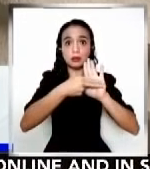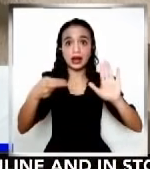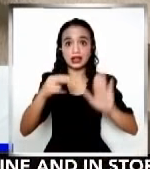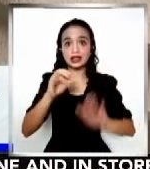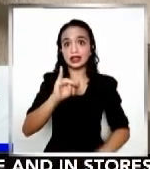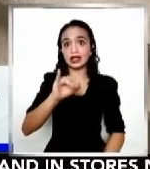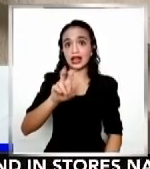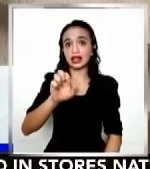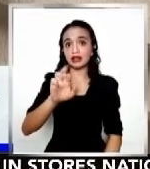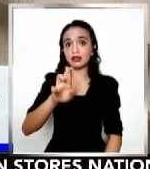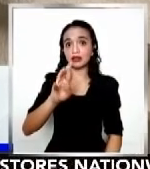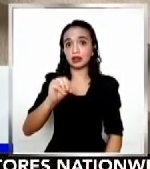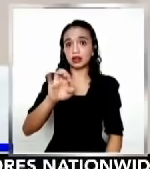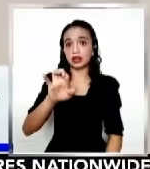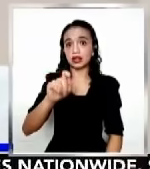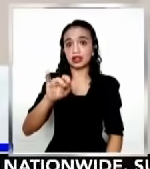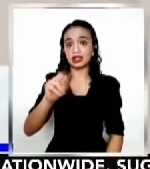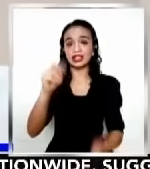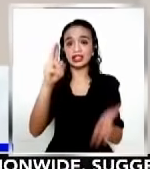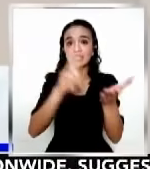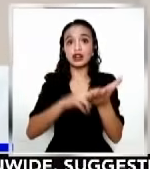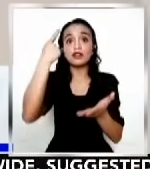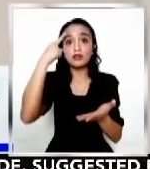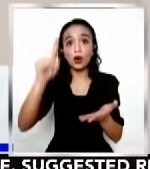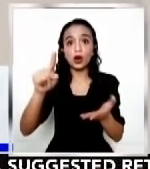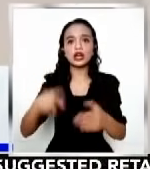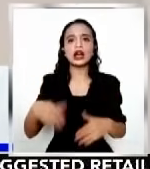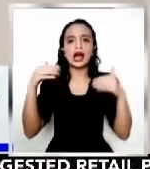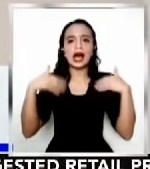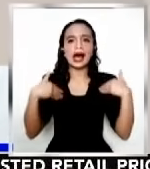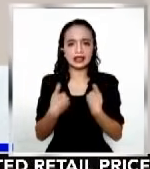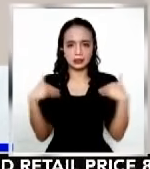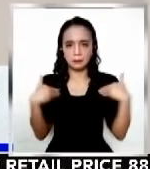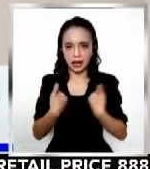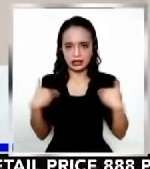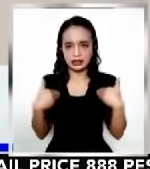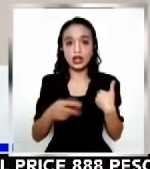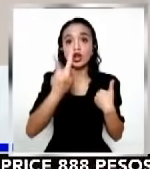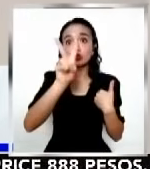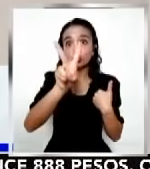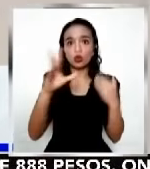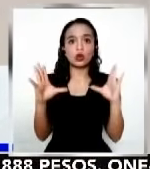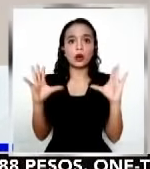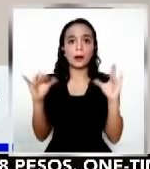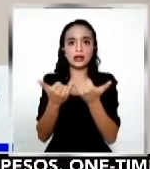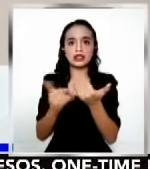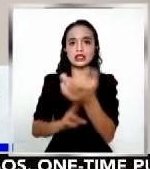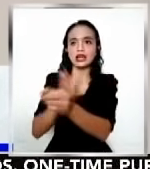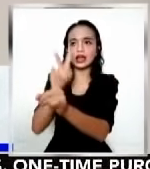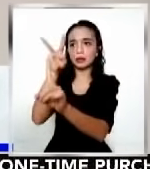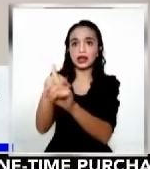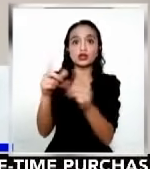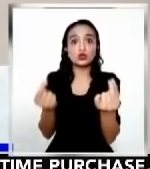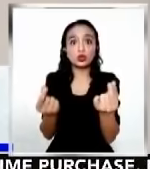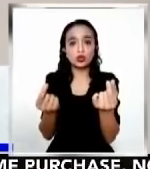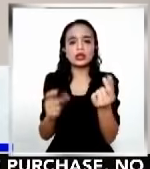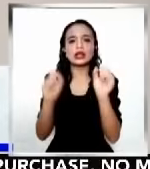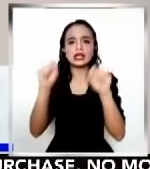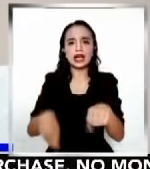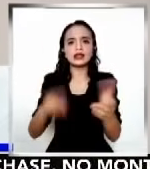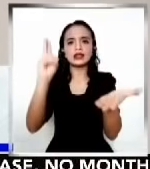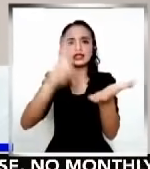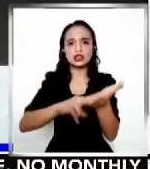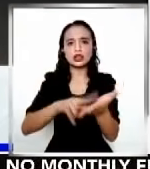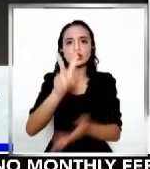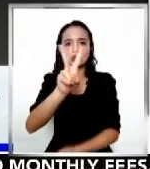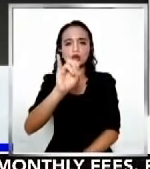nakarehistro sa FDA ay para sa hayop. Dalawang kumpanya ang nag-a-apply ngayon para makapagrehistro ng dalawang ivermectin products na para sa